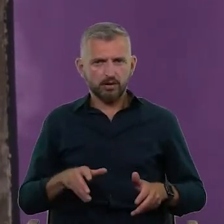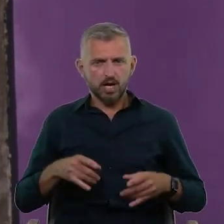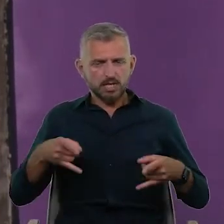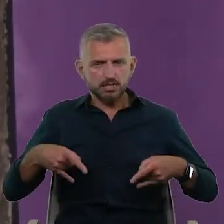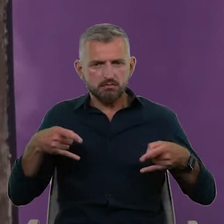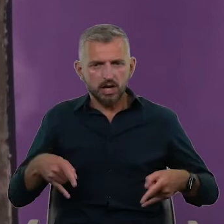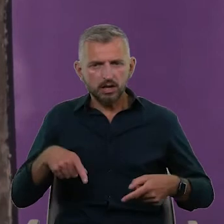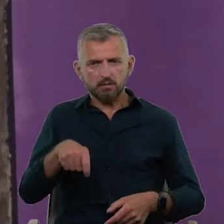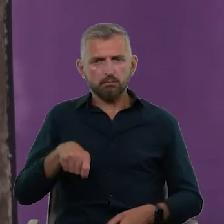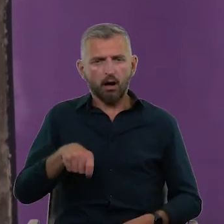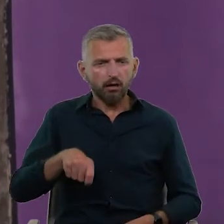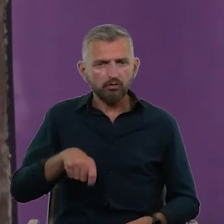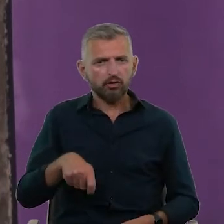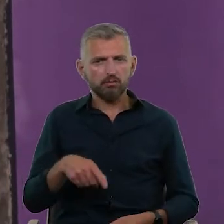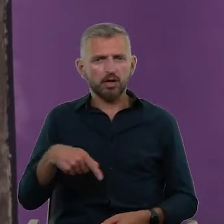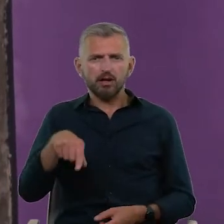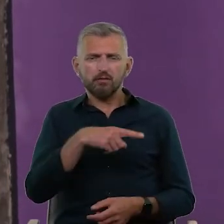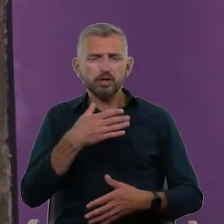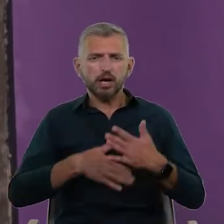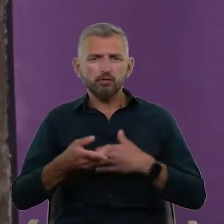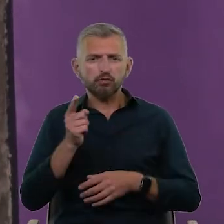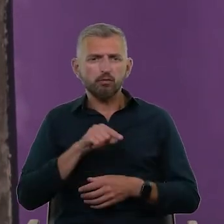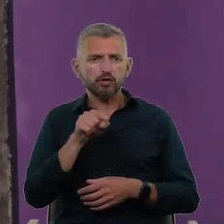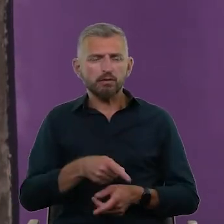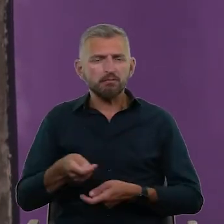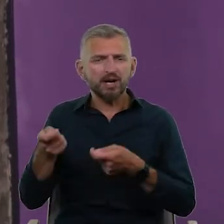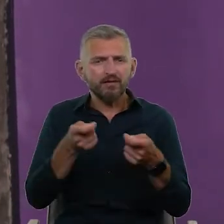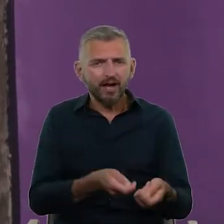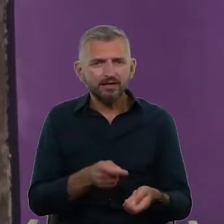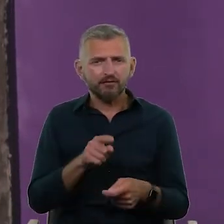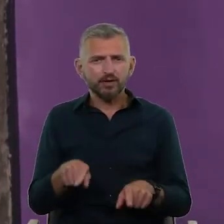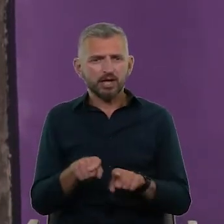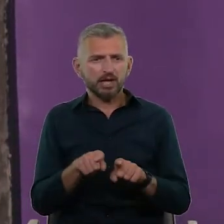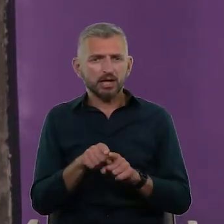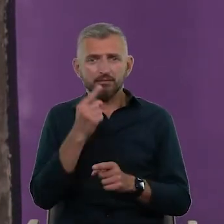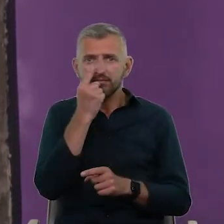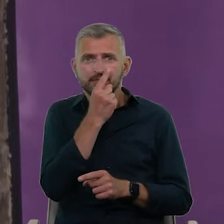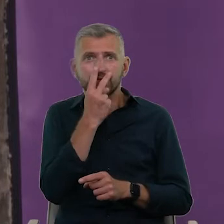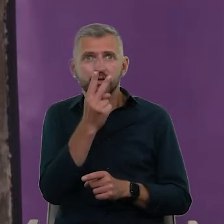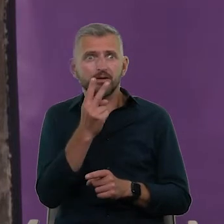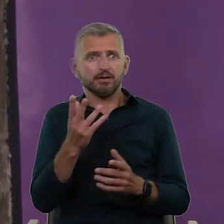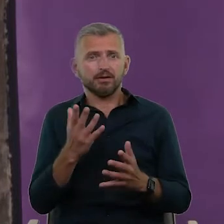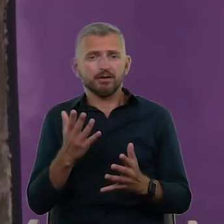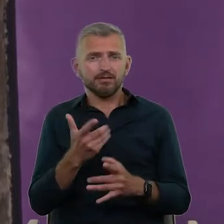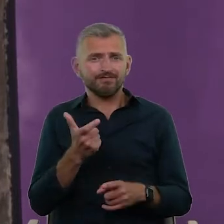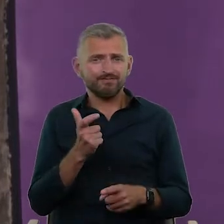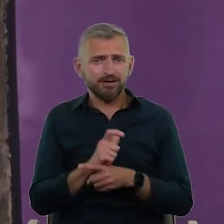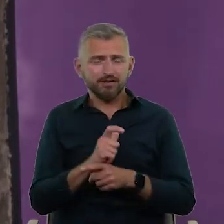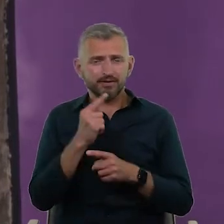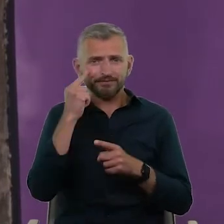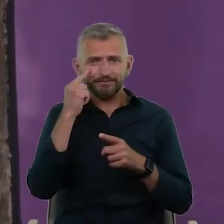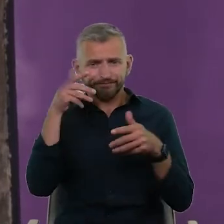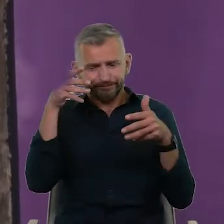милицями, з паличками, вони ходять, вони радіють тому, що їм привезли, і вони такі, ну, по очах видно, вони більше такі перебувають в